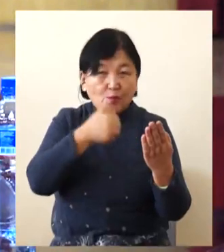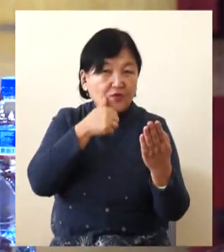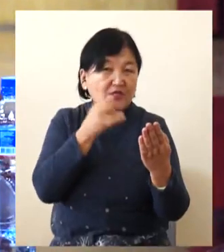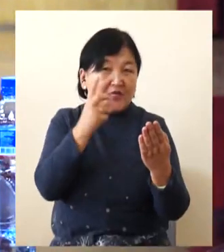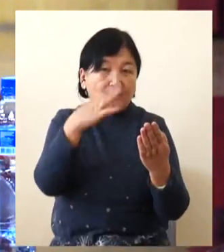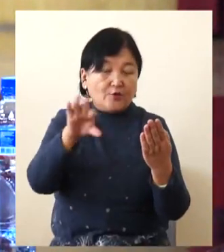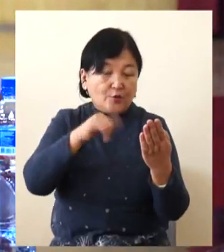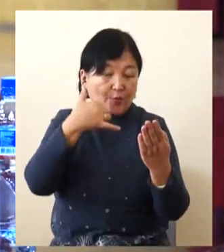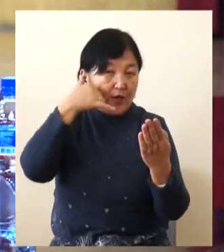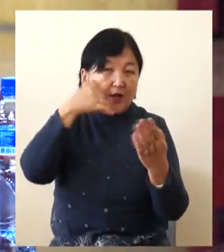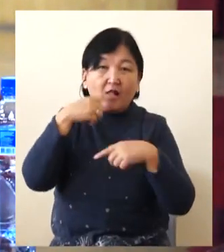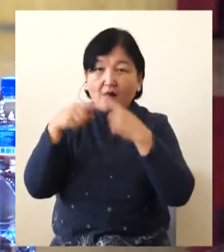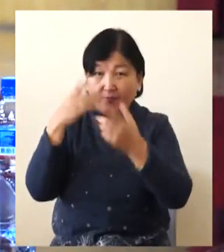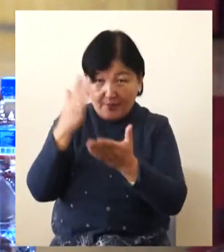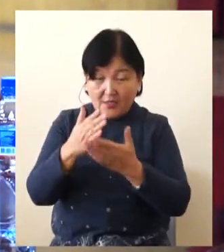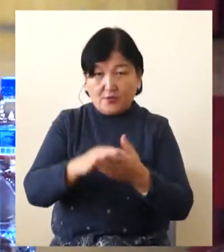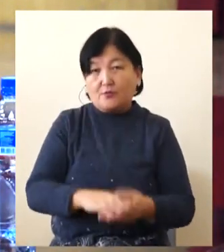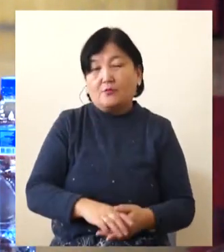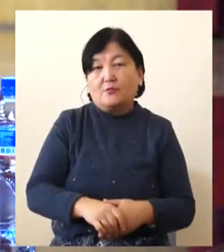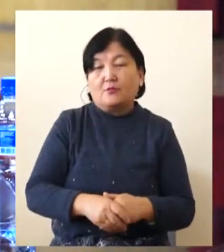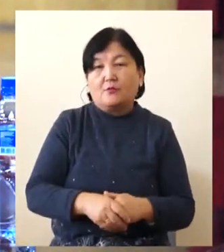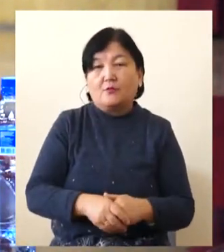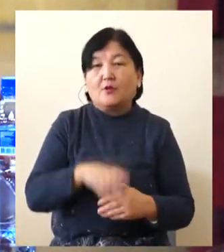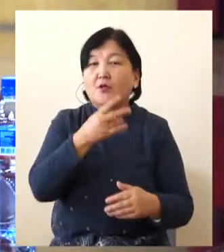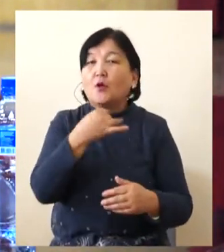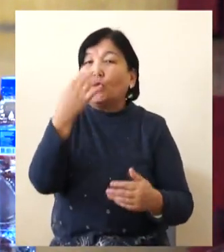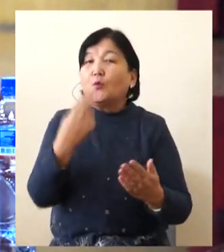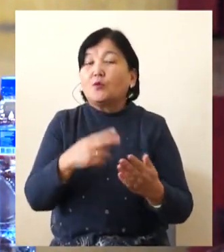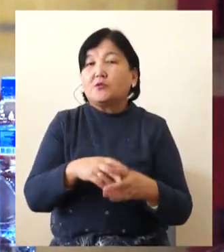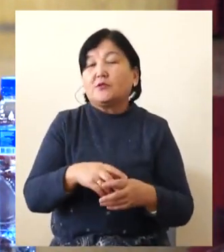шүү. Тэгээ энэ нууцлыг